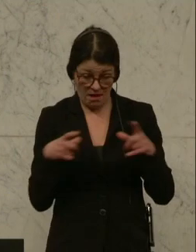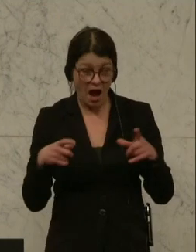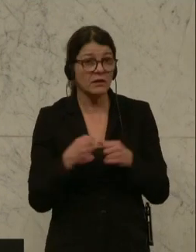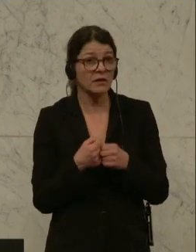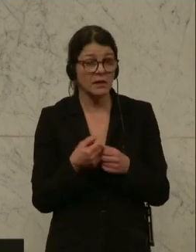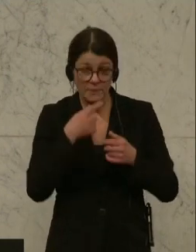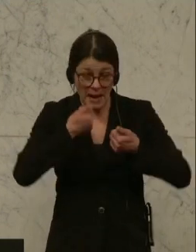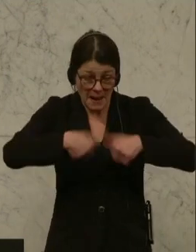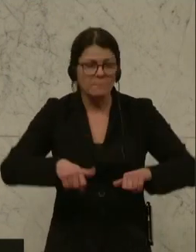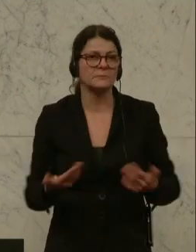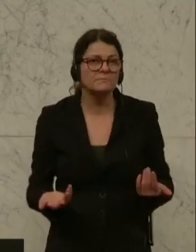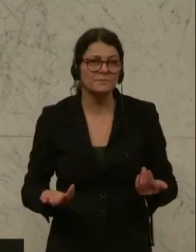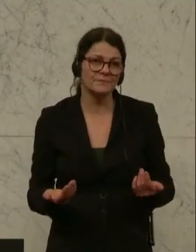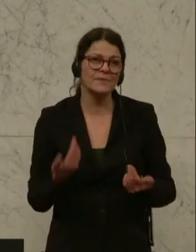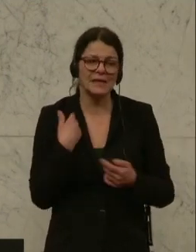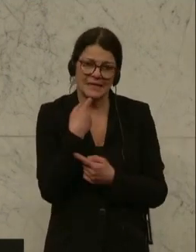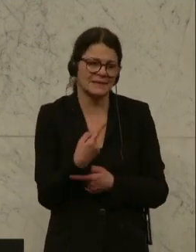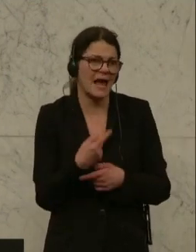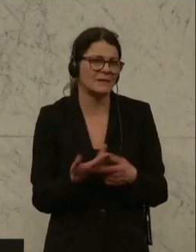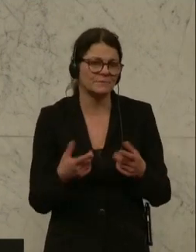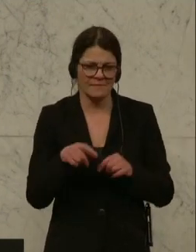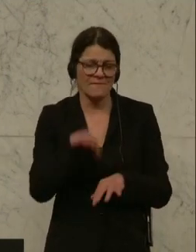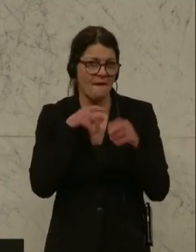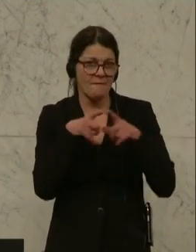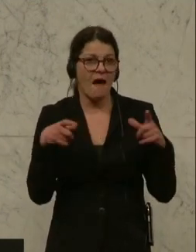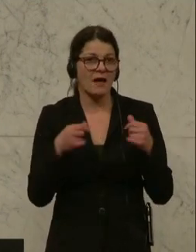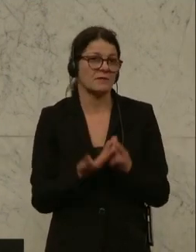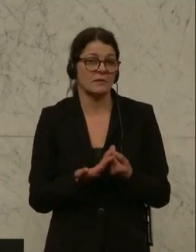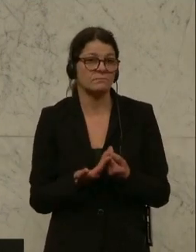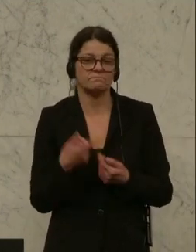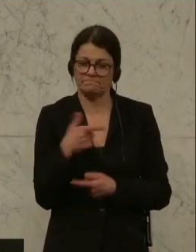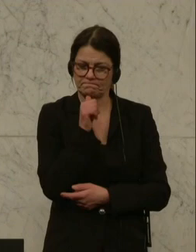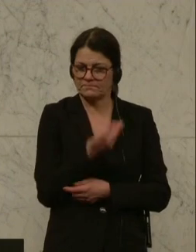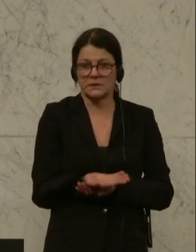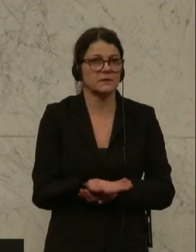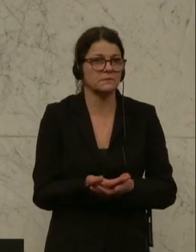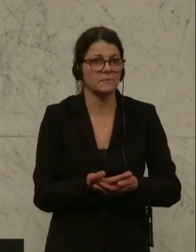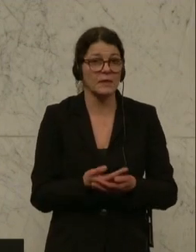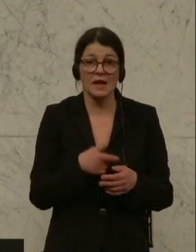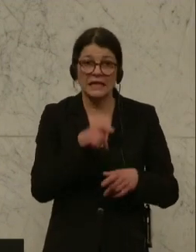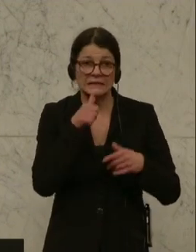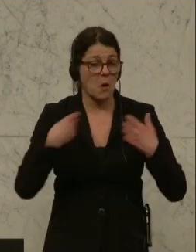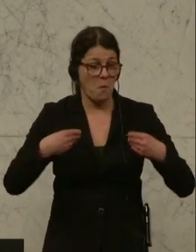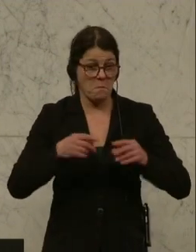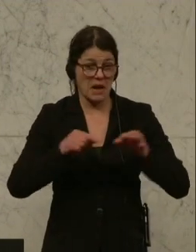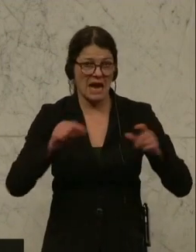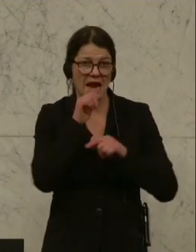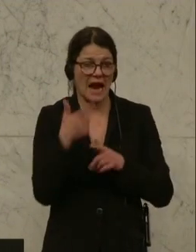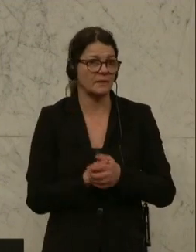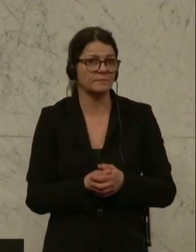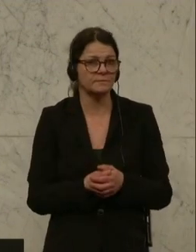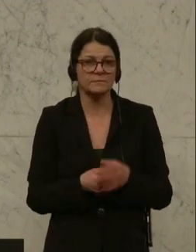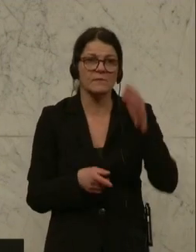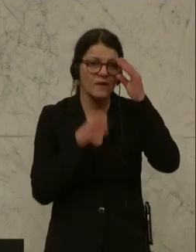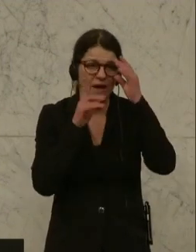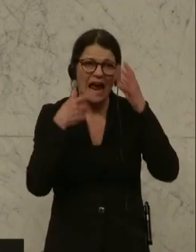zuklebt und ich sag dazu dass die Wahlkarte nicht gummiert sein wird also der das Kuvert wird